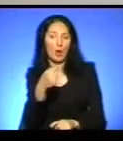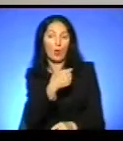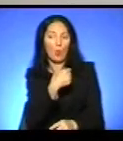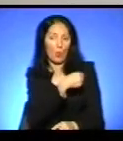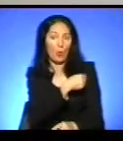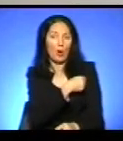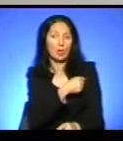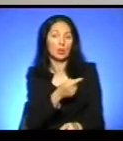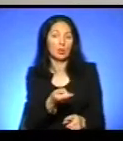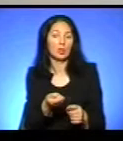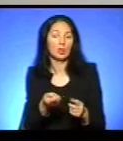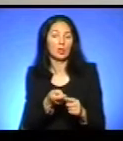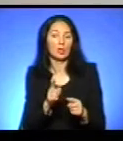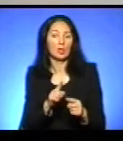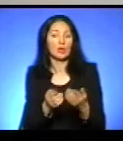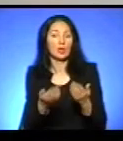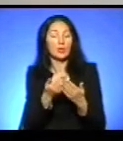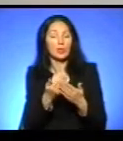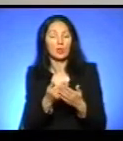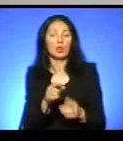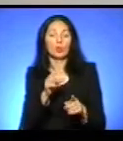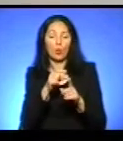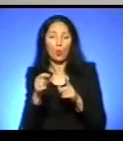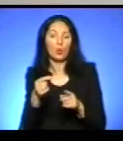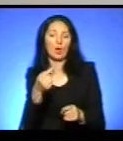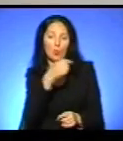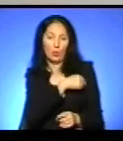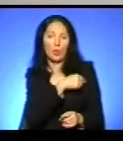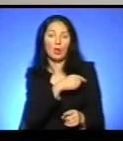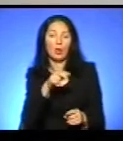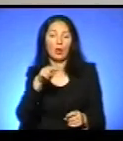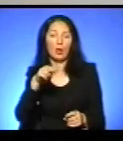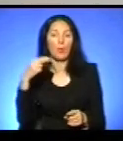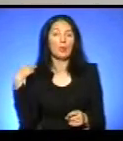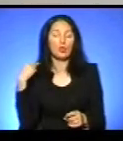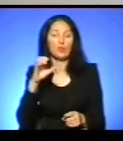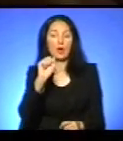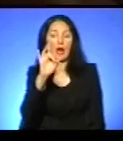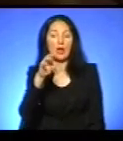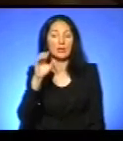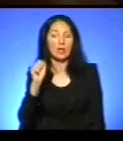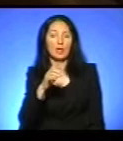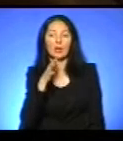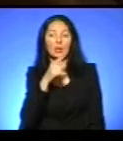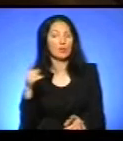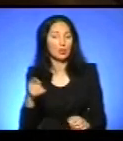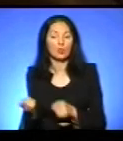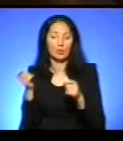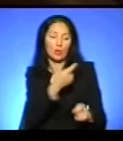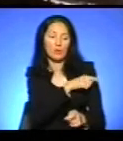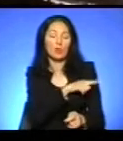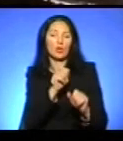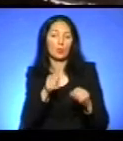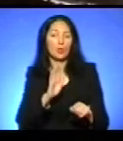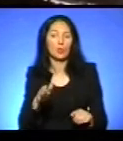бути загроза життю, якщо б вчасно не доставлена була пацієнтка до лікарні швидкої допомоги. Зброю, з якої